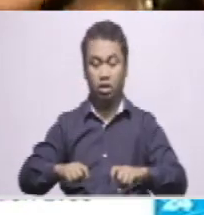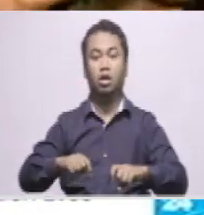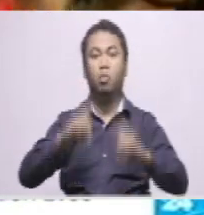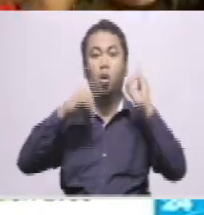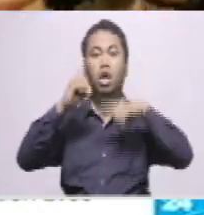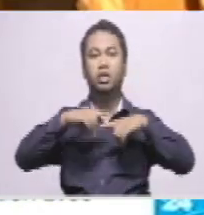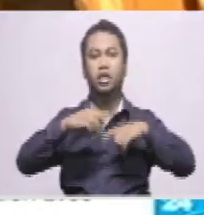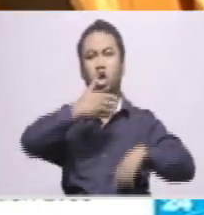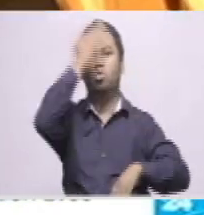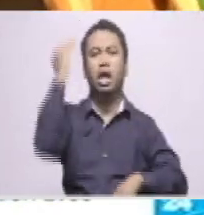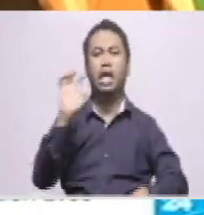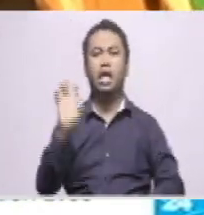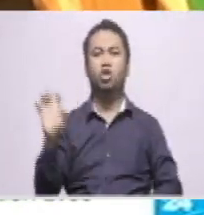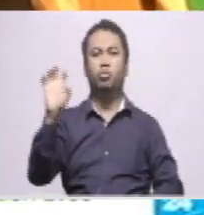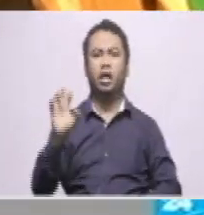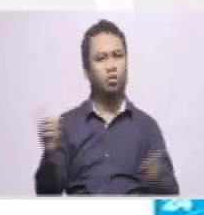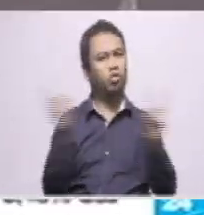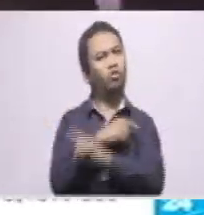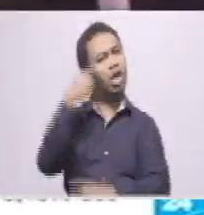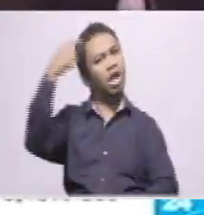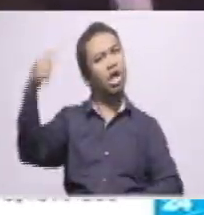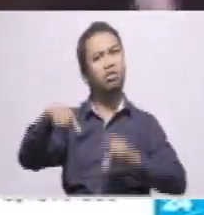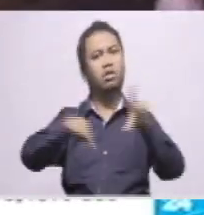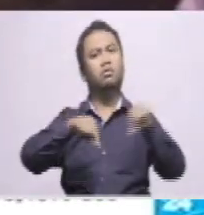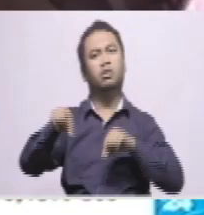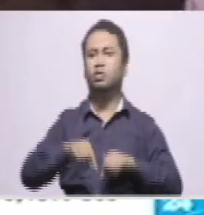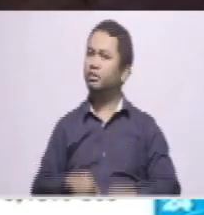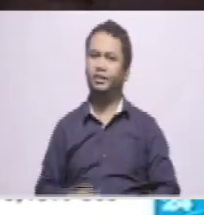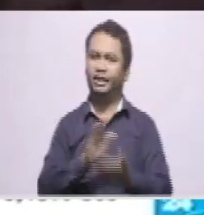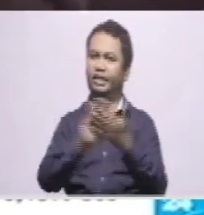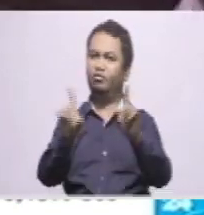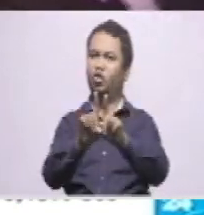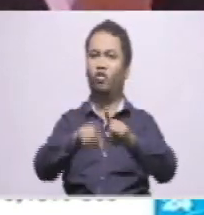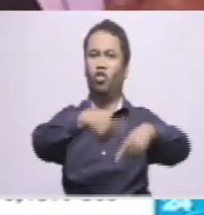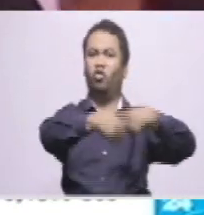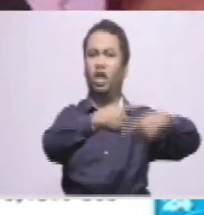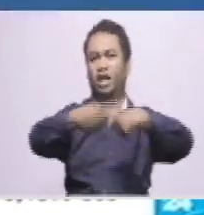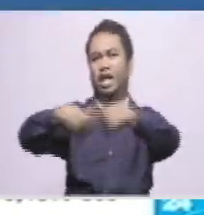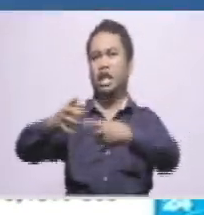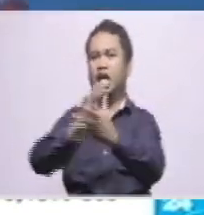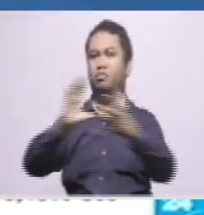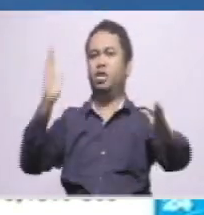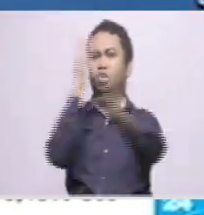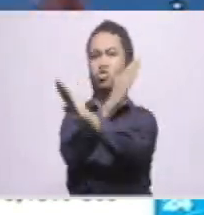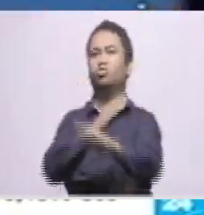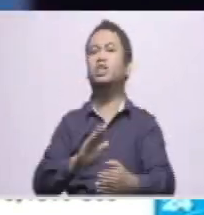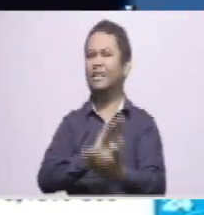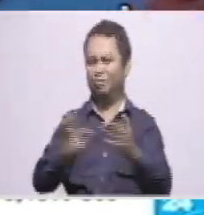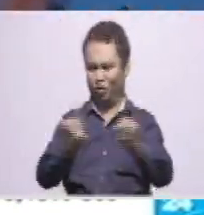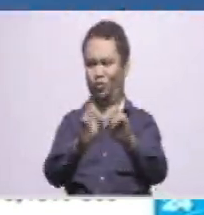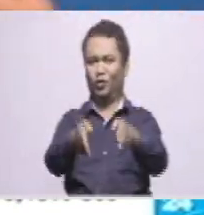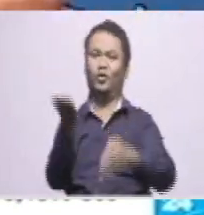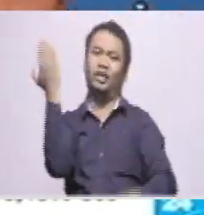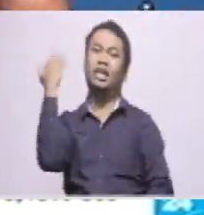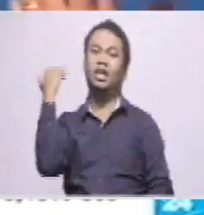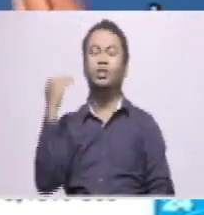fomba fijerin'ny eropeana amin'ny resaka fifidianana. Tsy voafehin'ny kajikajin'ireo orinasa lehibe na multinationale mpanohana kandida politika